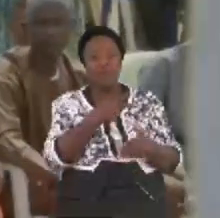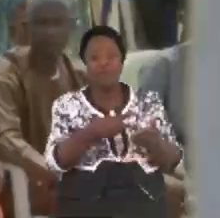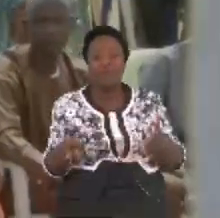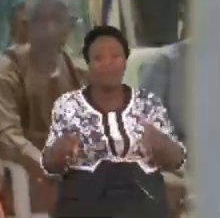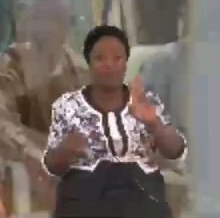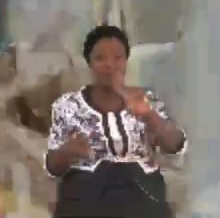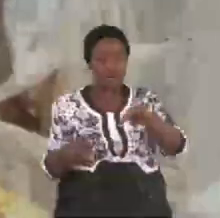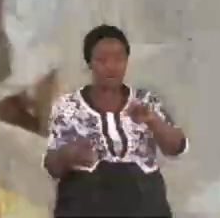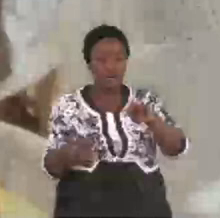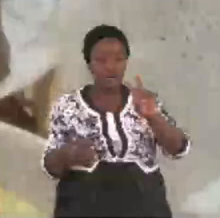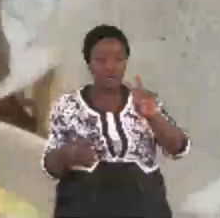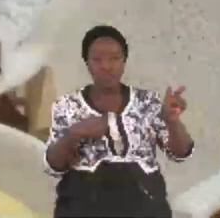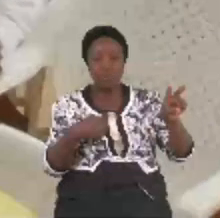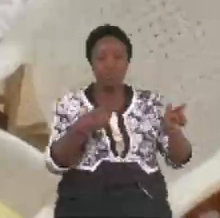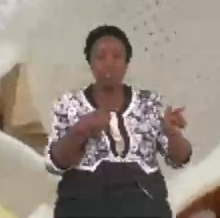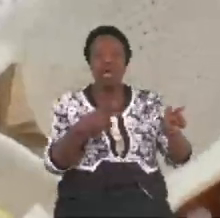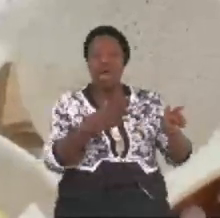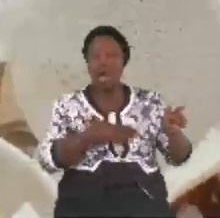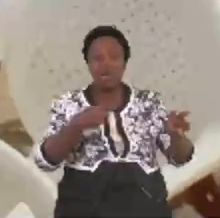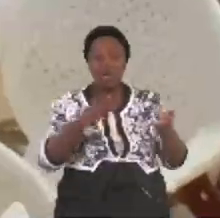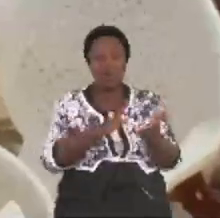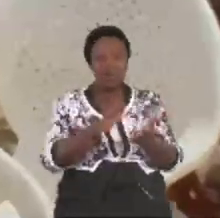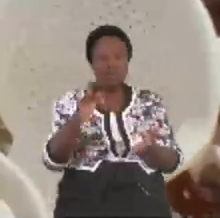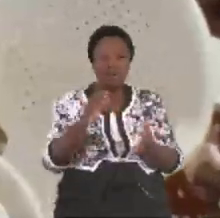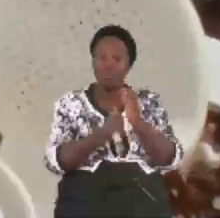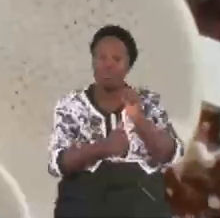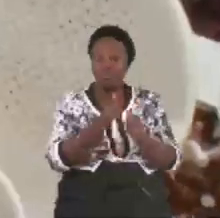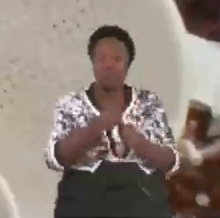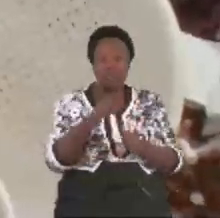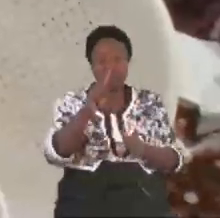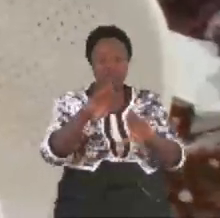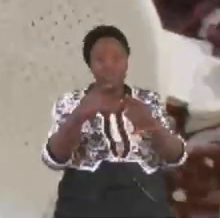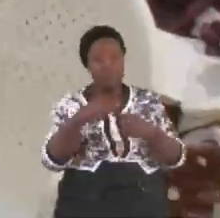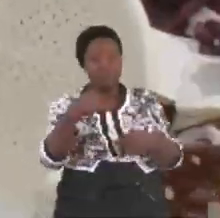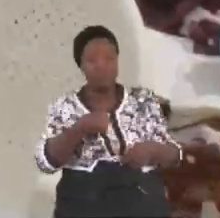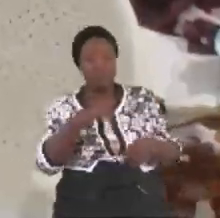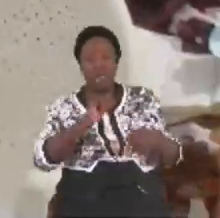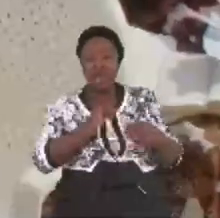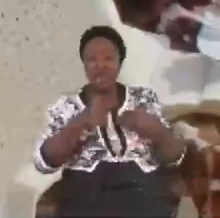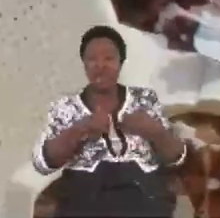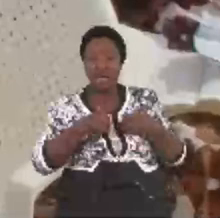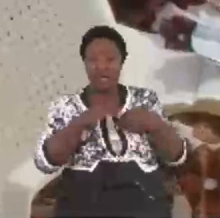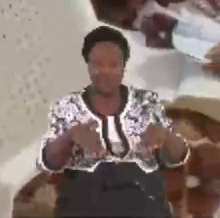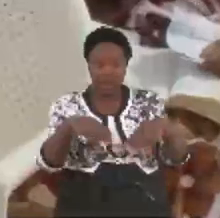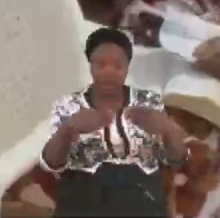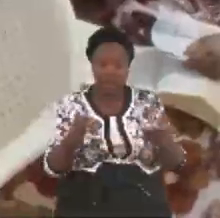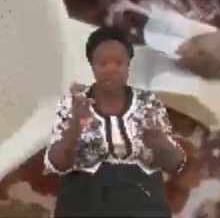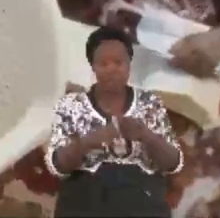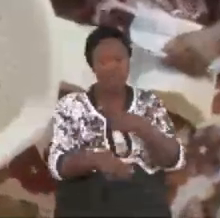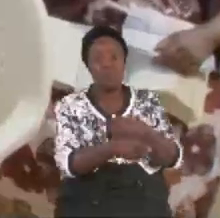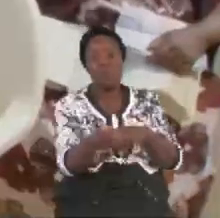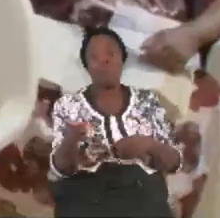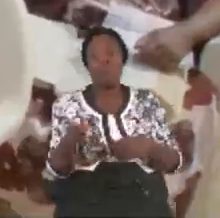Verset 22, je leur ai donné la gloire que tu m'as donnée, afin qu'ils soient un comme nous sommes